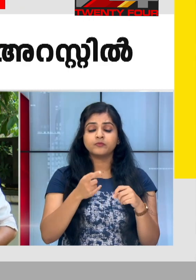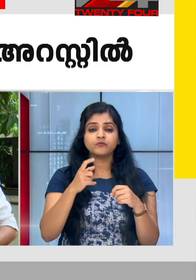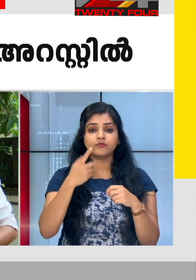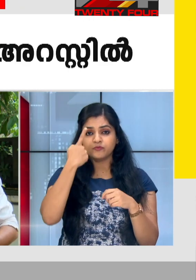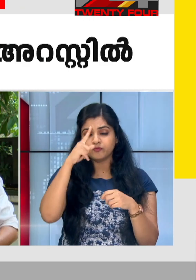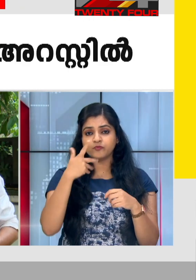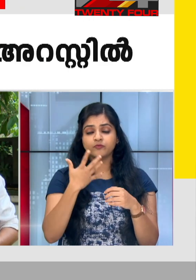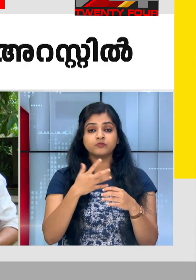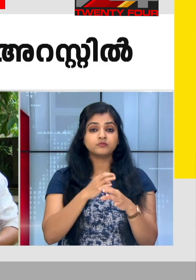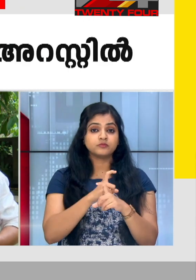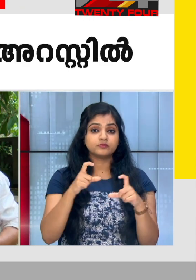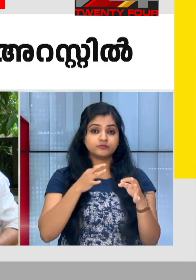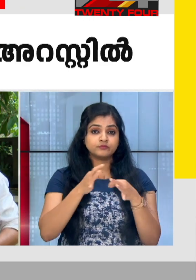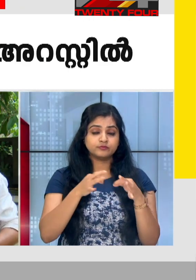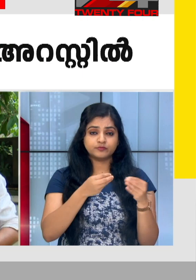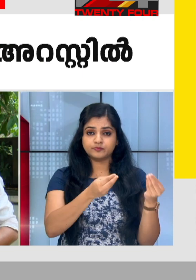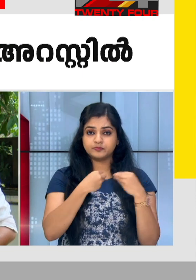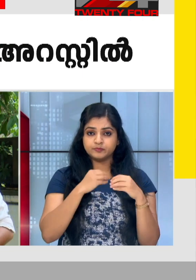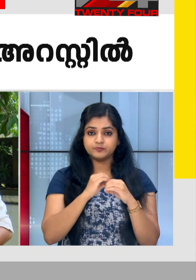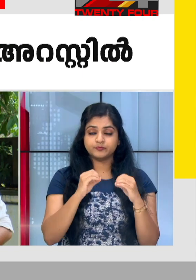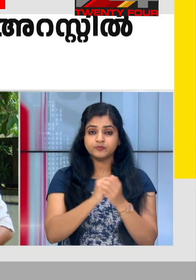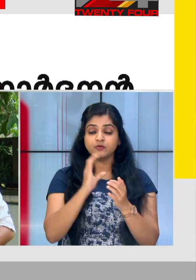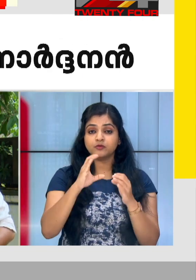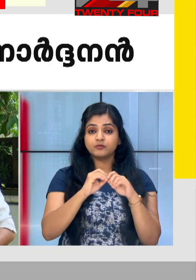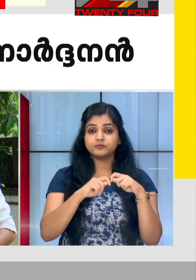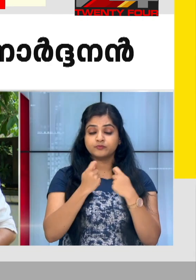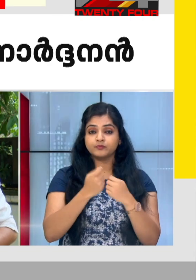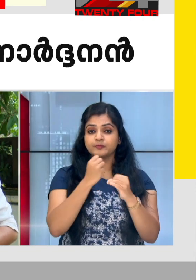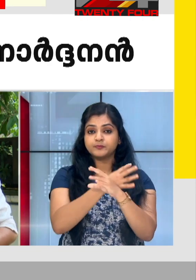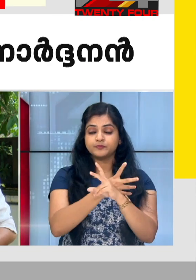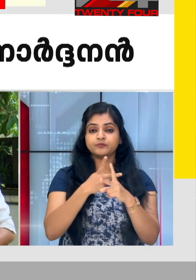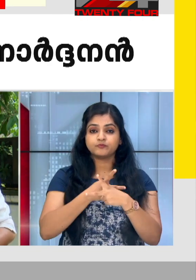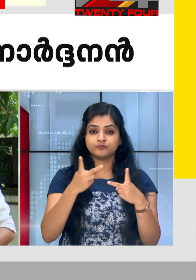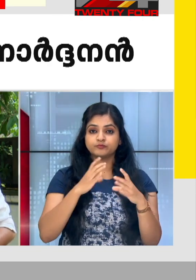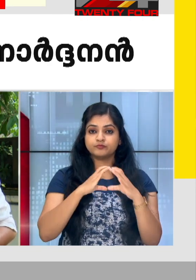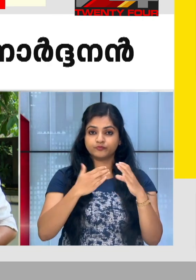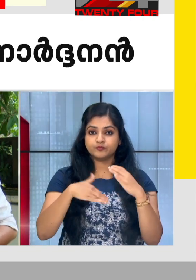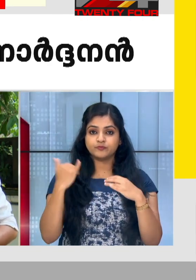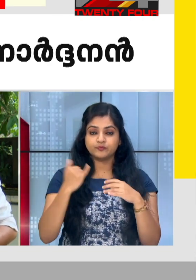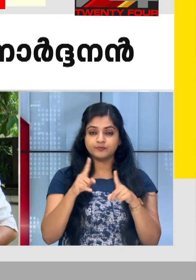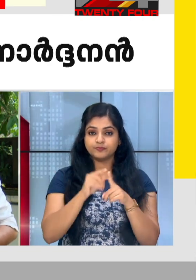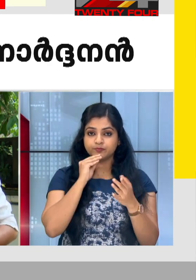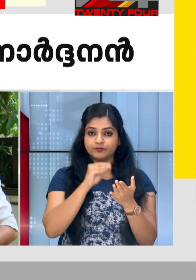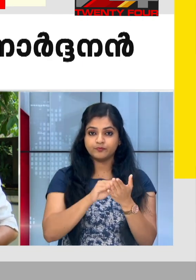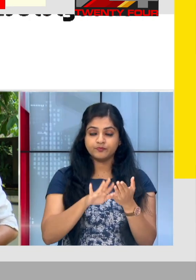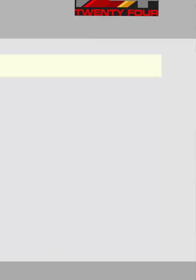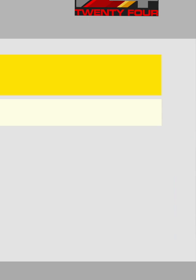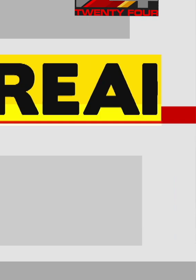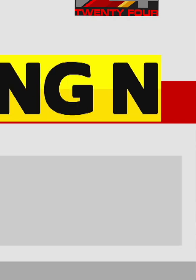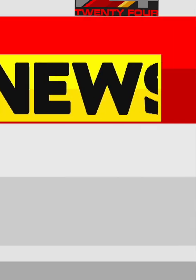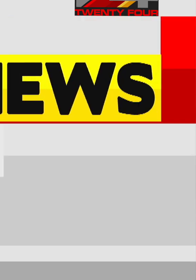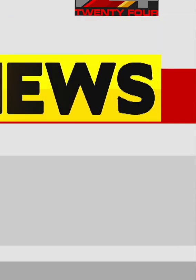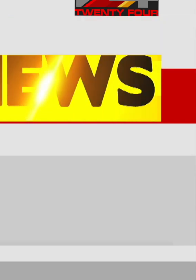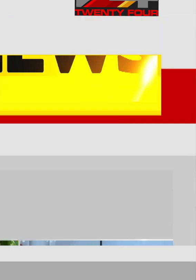ഒരു വിശദീകരണം ക്രൈംബ്രാഞ്ച് നൽകിയിട്ടില്ല. ക്രൈംബ്രാഞ്ച് ഉദ്യോഗസ്ഥർ ഒരു വാർത്താ സമ്മേളനം വിളിക്കുമെന്നാണ് അറിയിച്ചിട്ടുള്ളത്. എന്തായാലും വലിയ